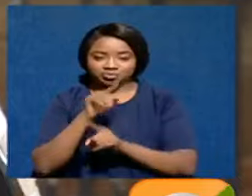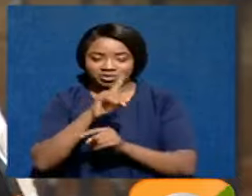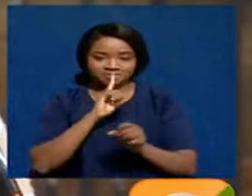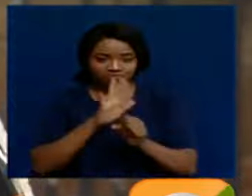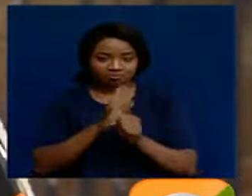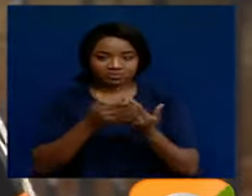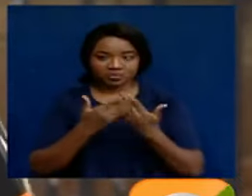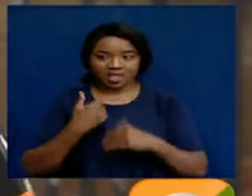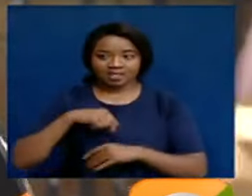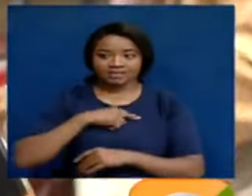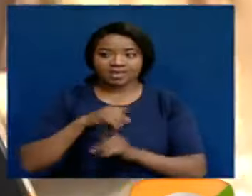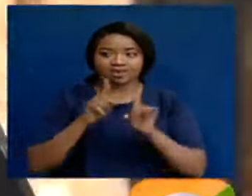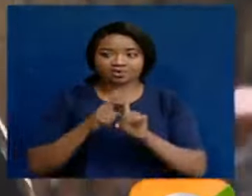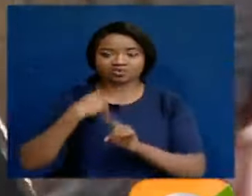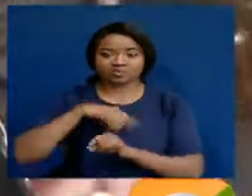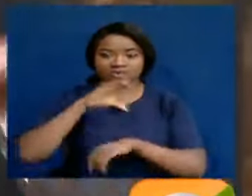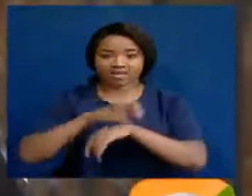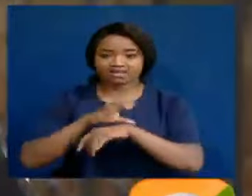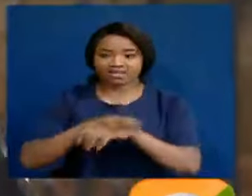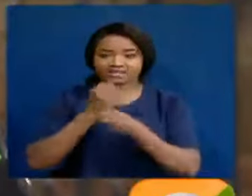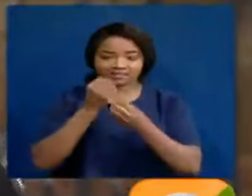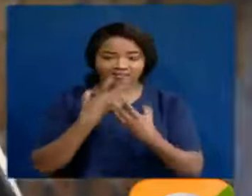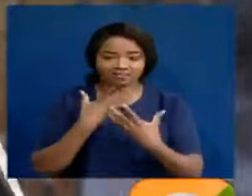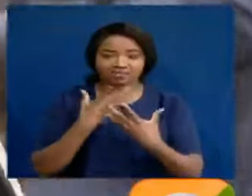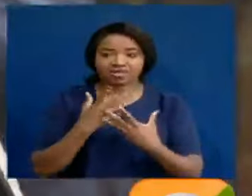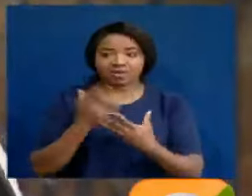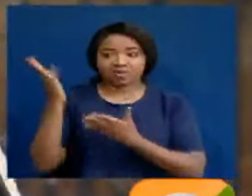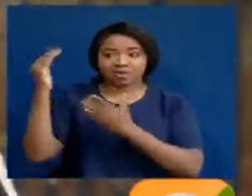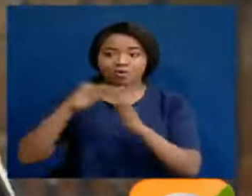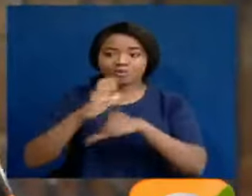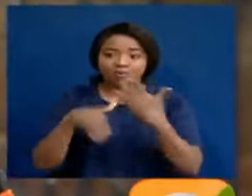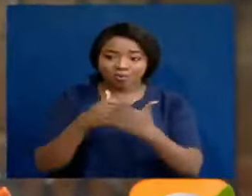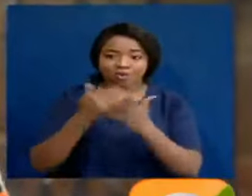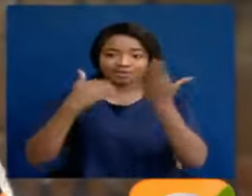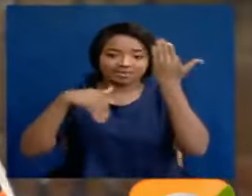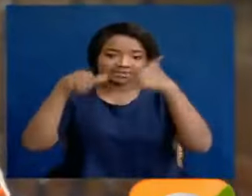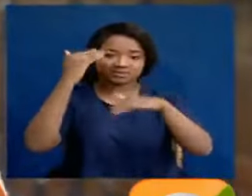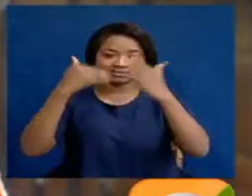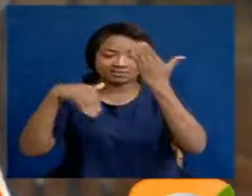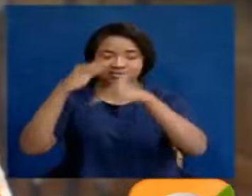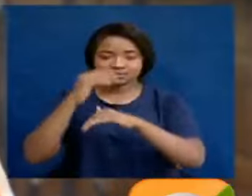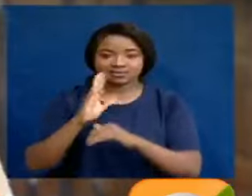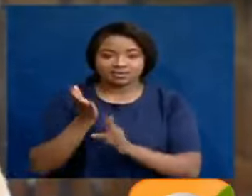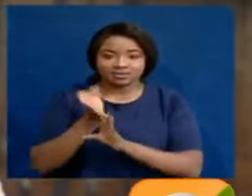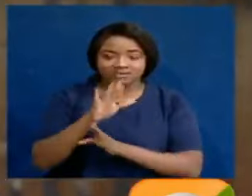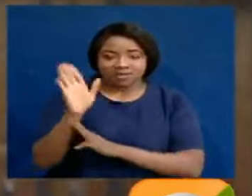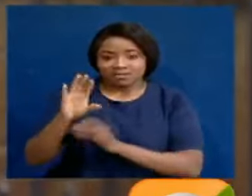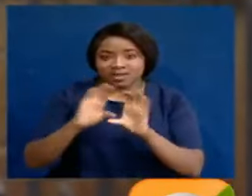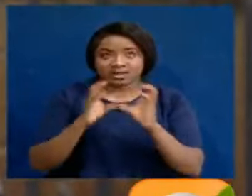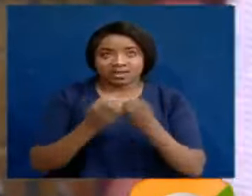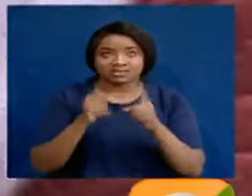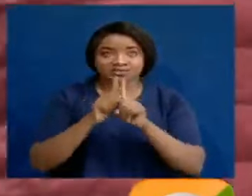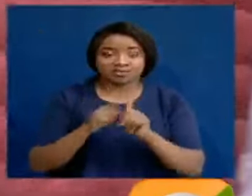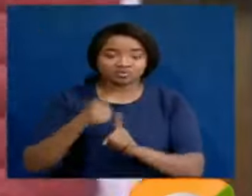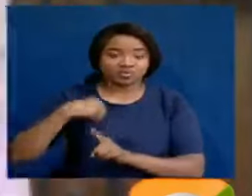assured that hopefully, because today all universities are resuming learning, that our students